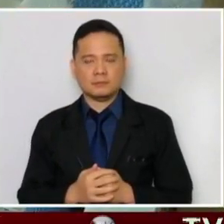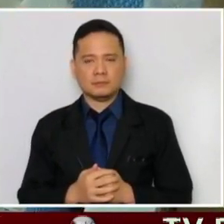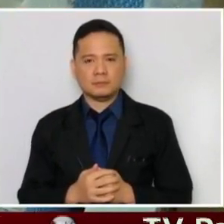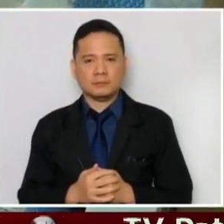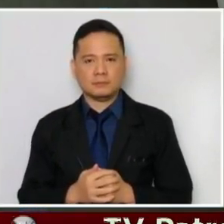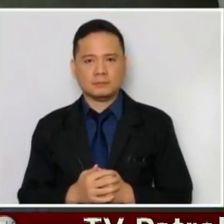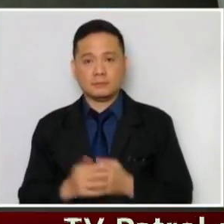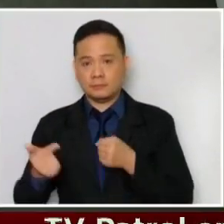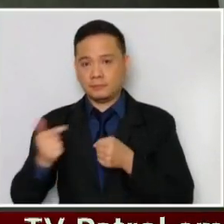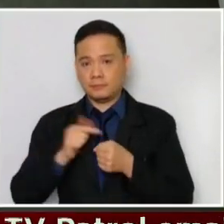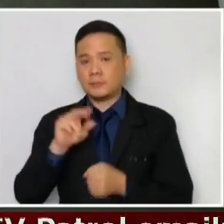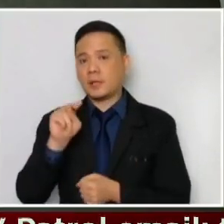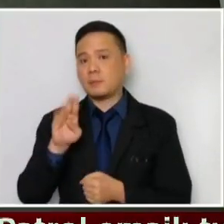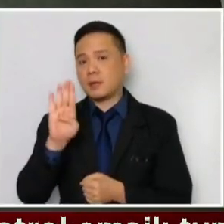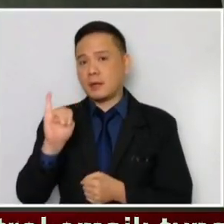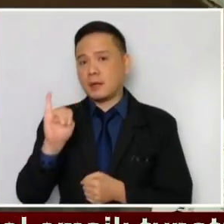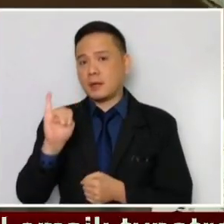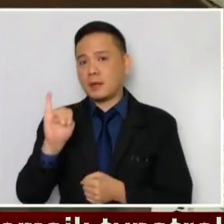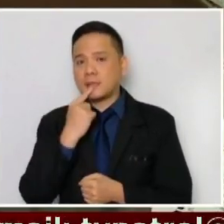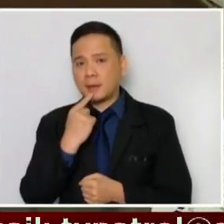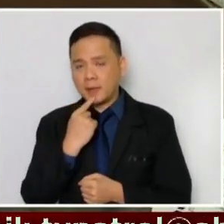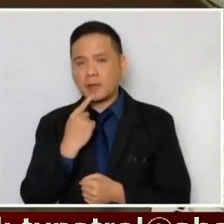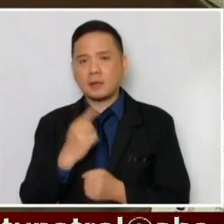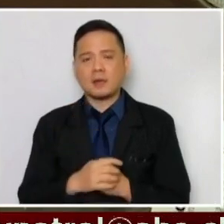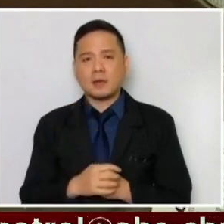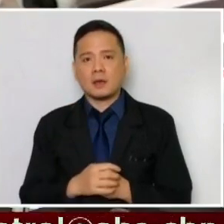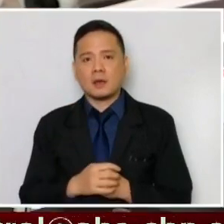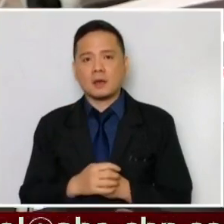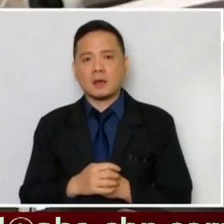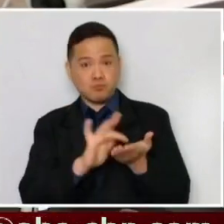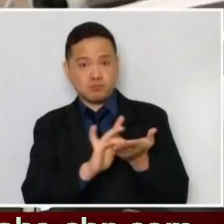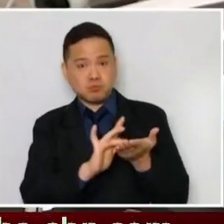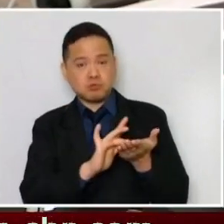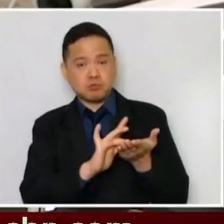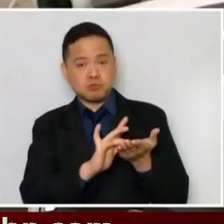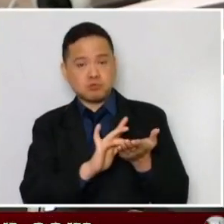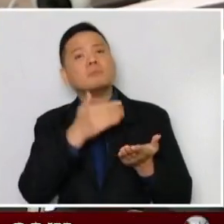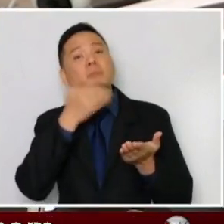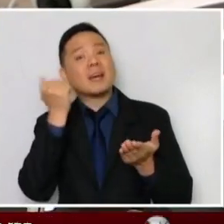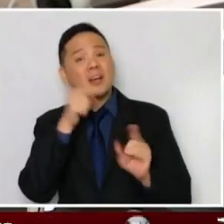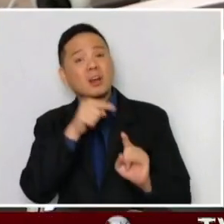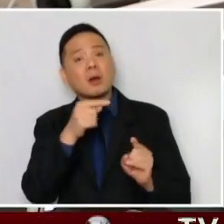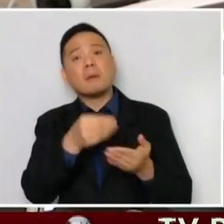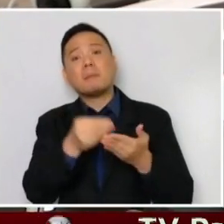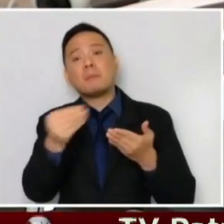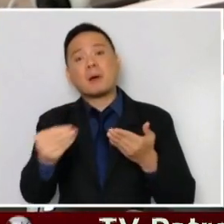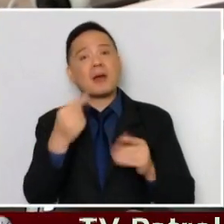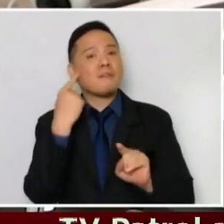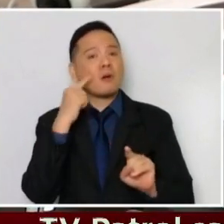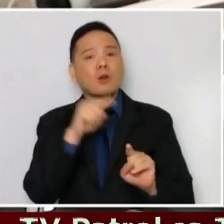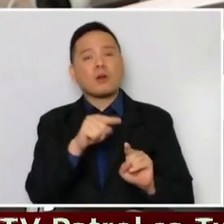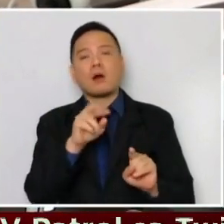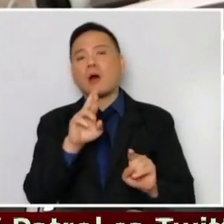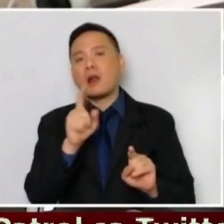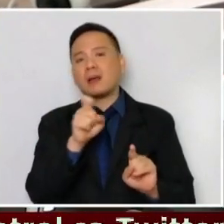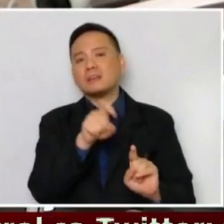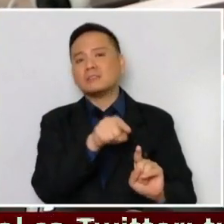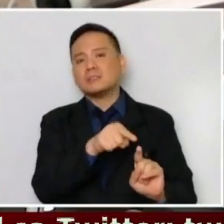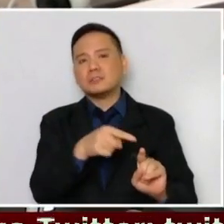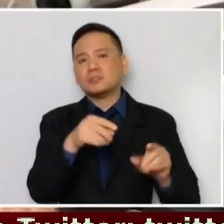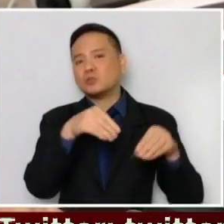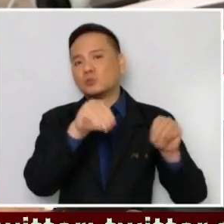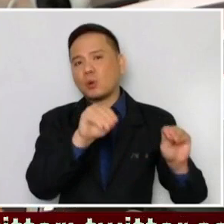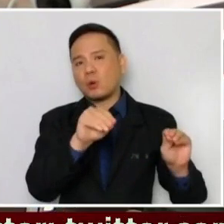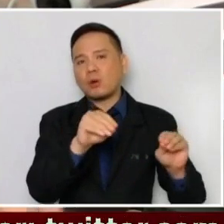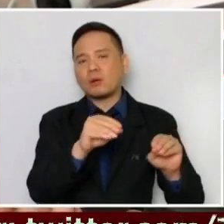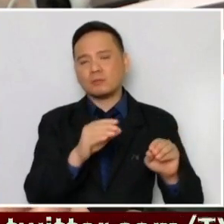Abiso ng NBI, mas mainam na bumili ng gamot sa botika. Kung basta-basta ka lang bibili online, walang kasiguraduhan